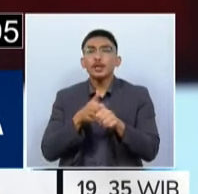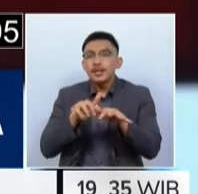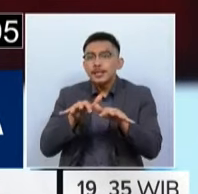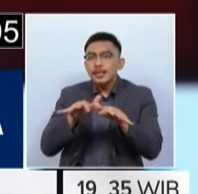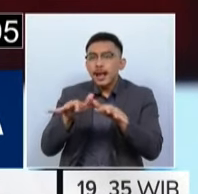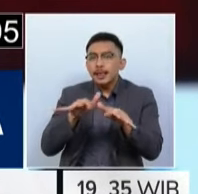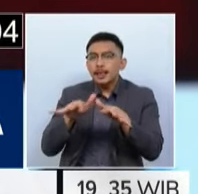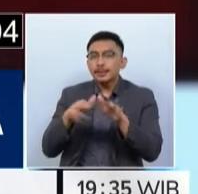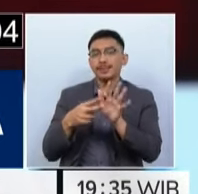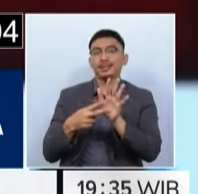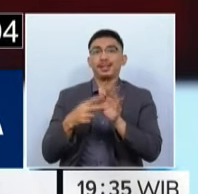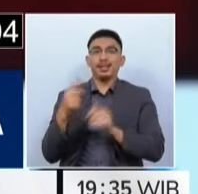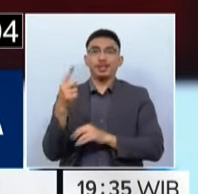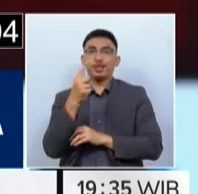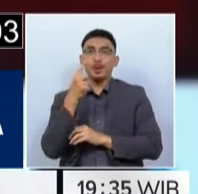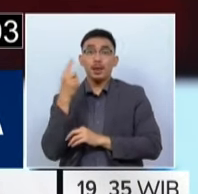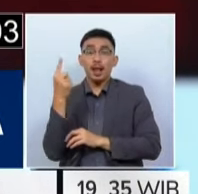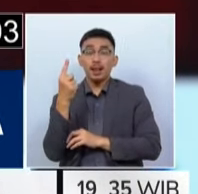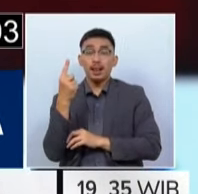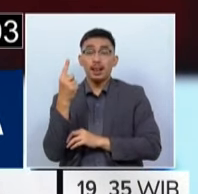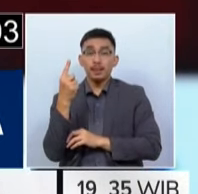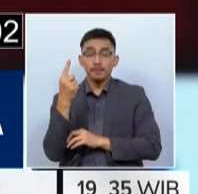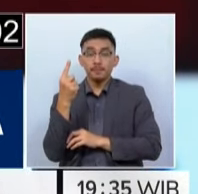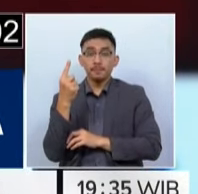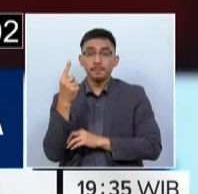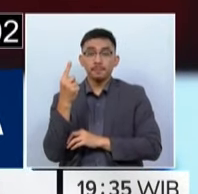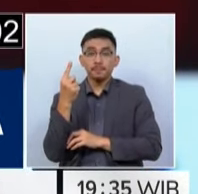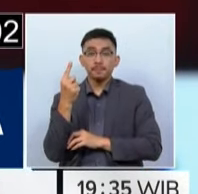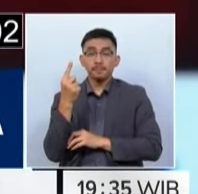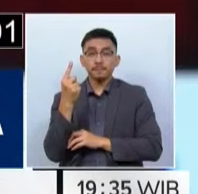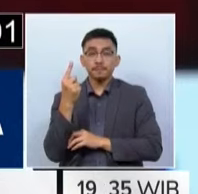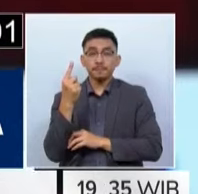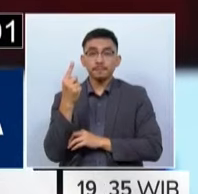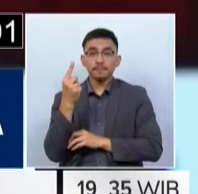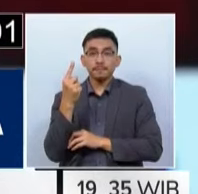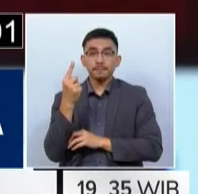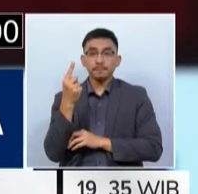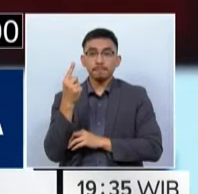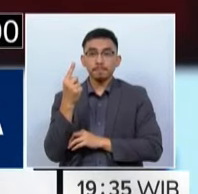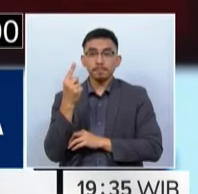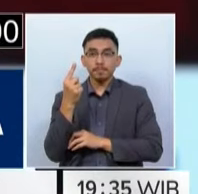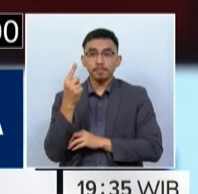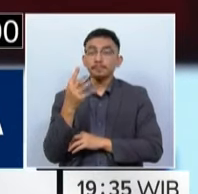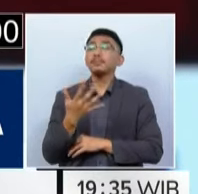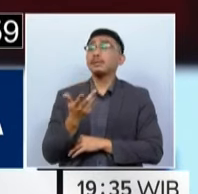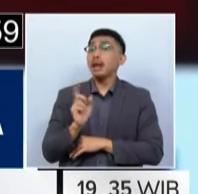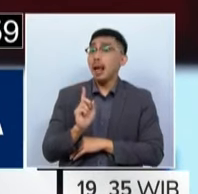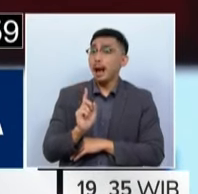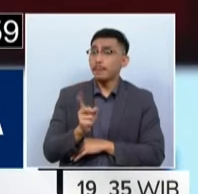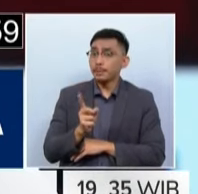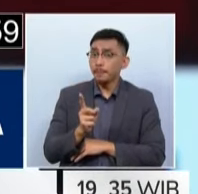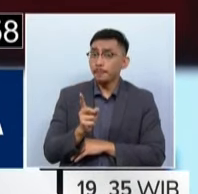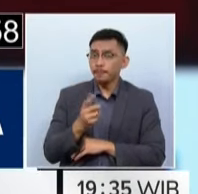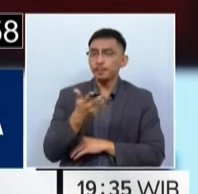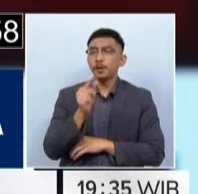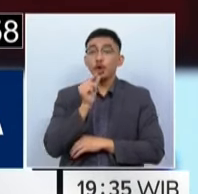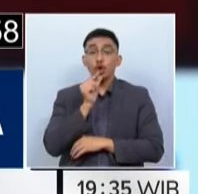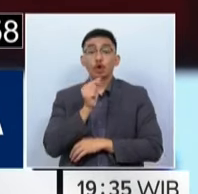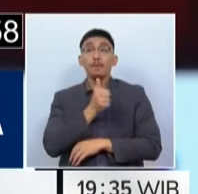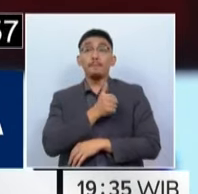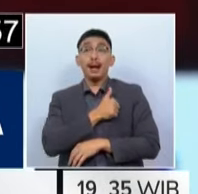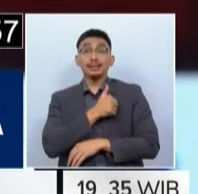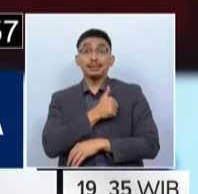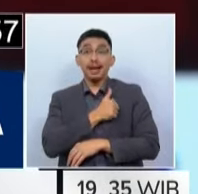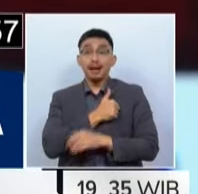dan semuanya adalah atas dasar kepentingan bangsa dan rakyat Indonesia dan